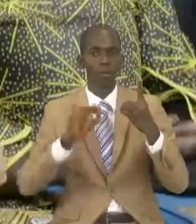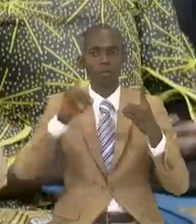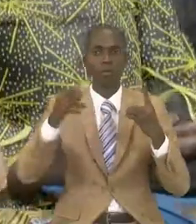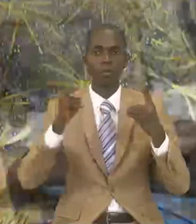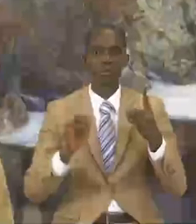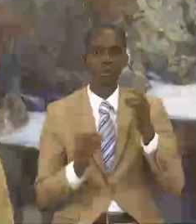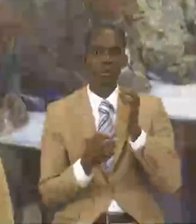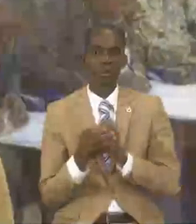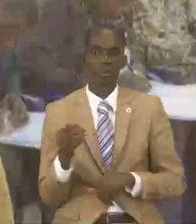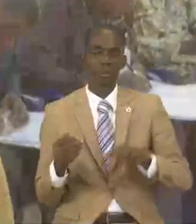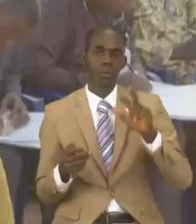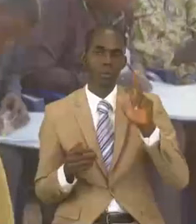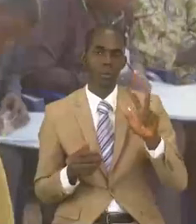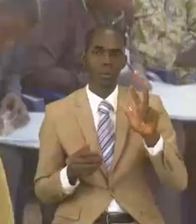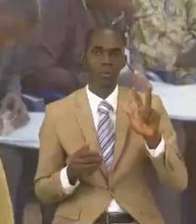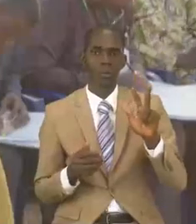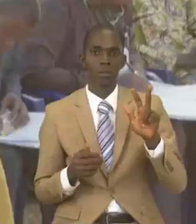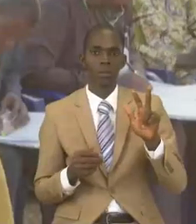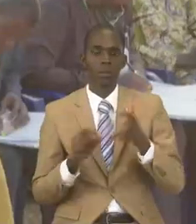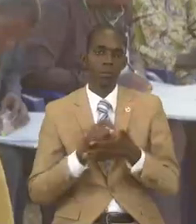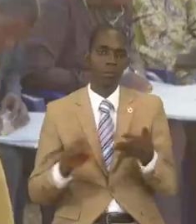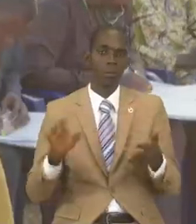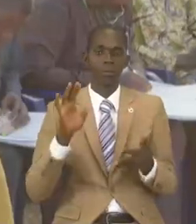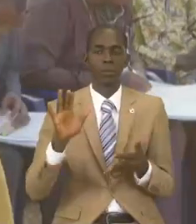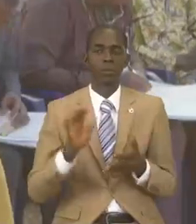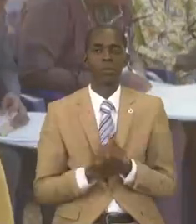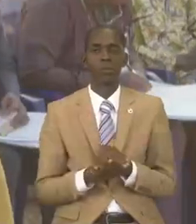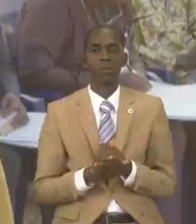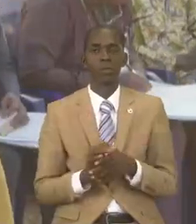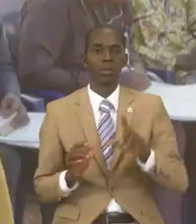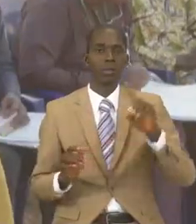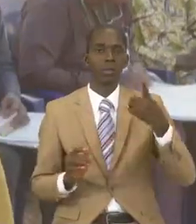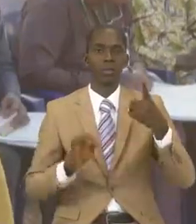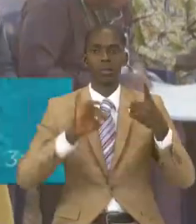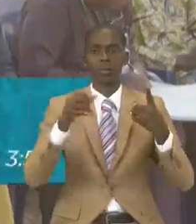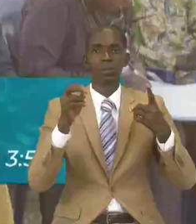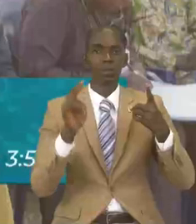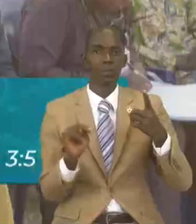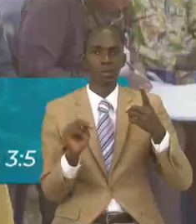1 Jean chapitre 3, verset 5. En 1 Jean